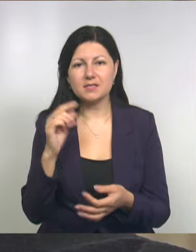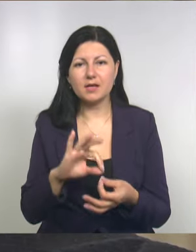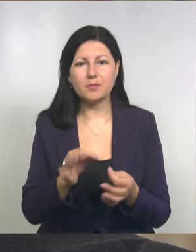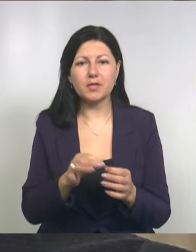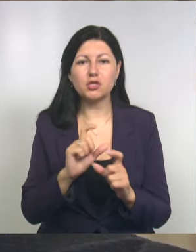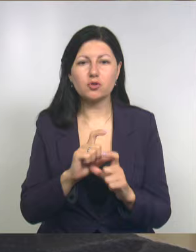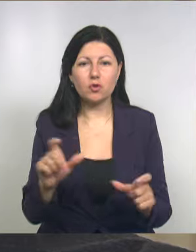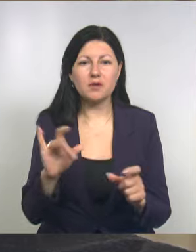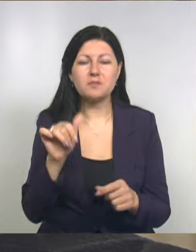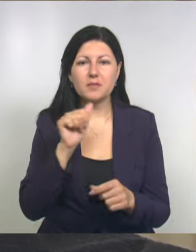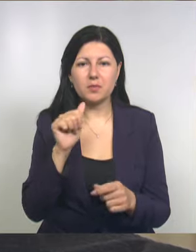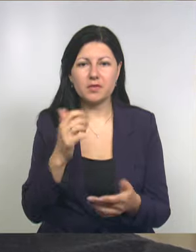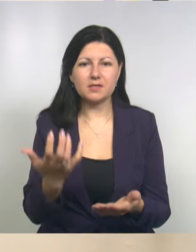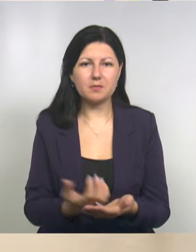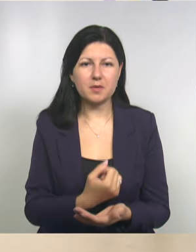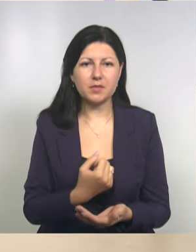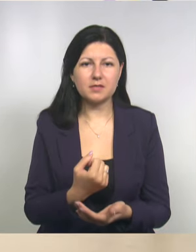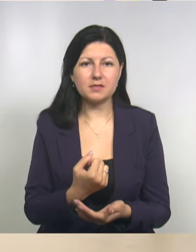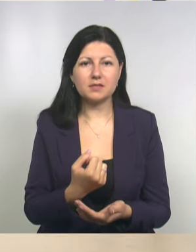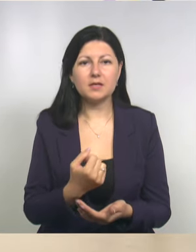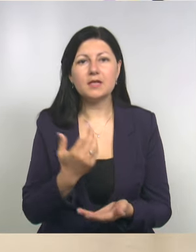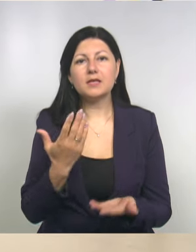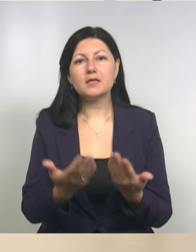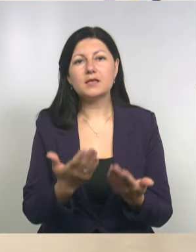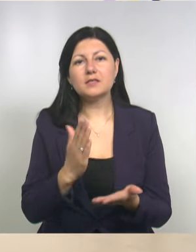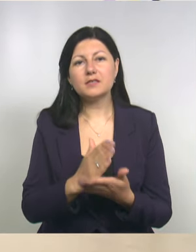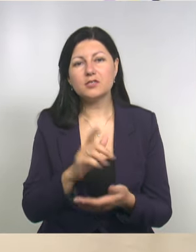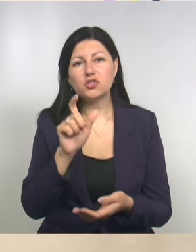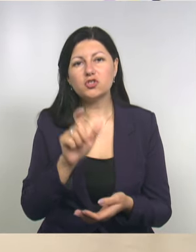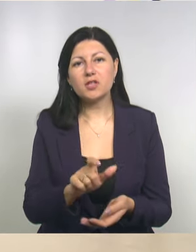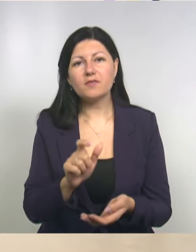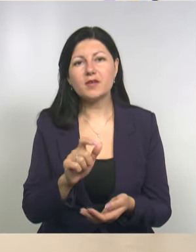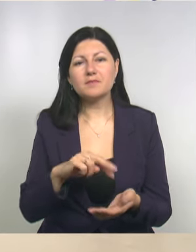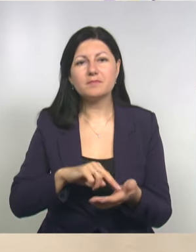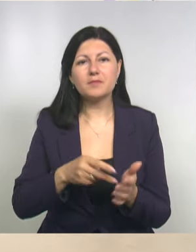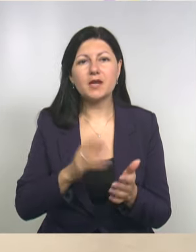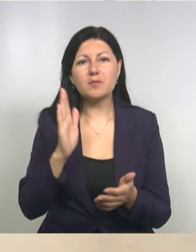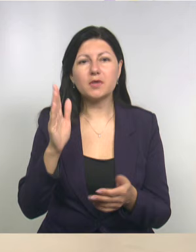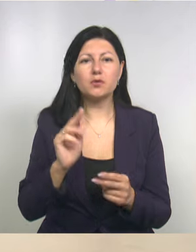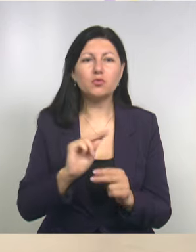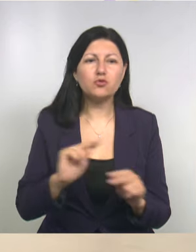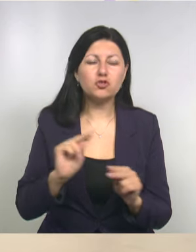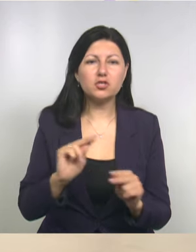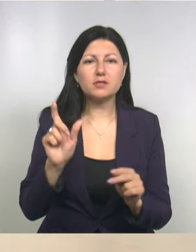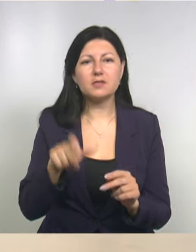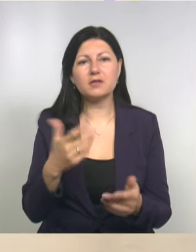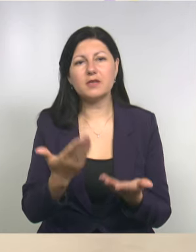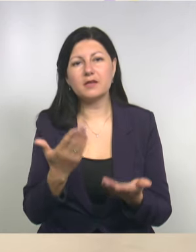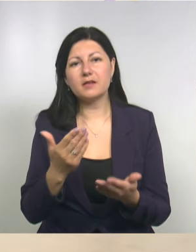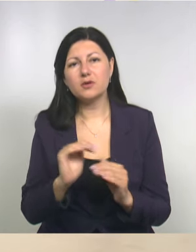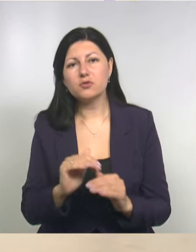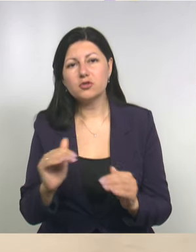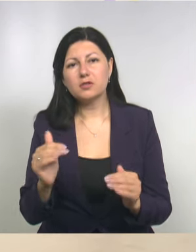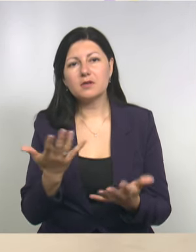и попытается победить. Вот если там есть человек-прагматик, хоть учитель, хоть ученик, который учитель